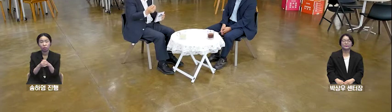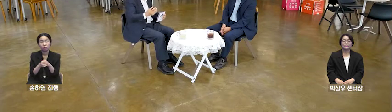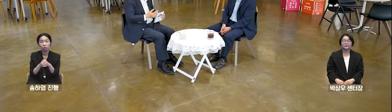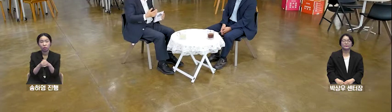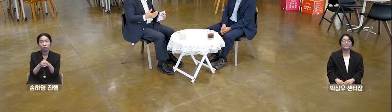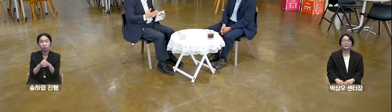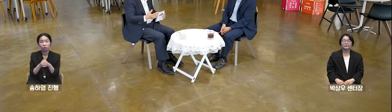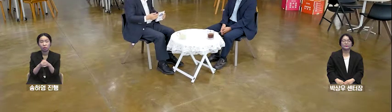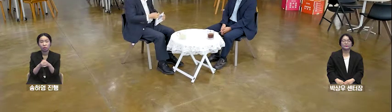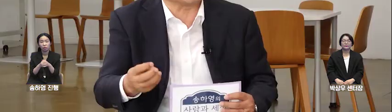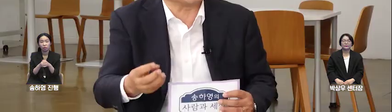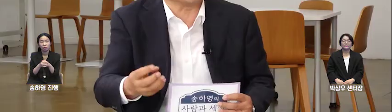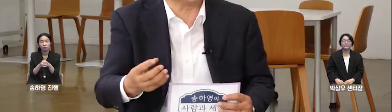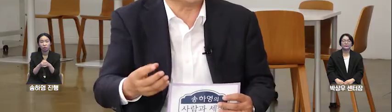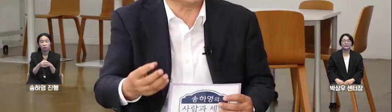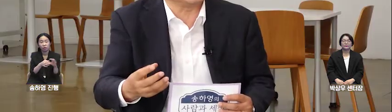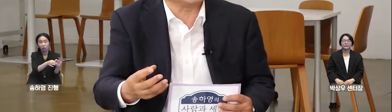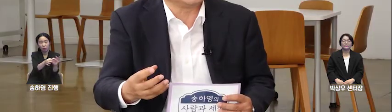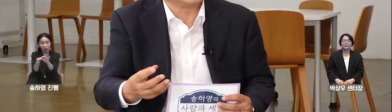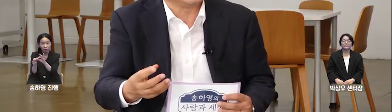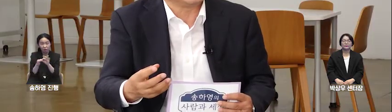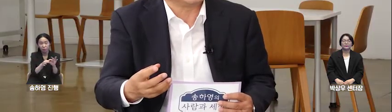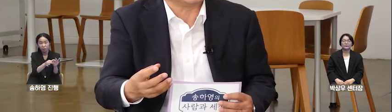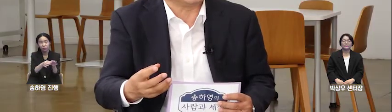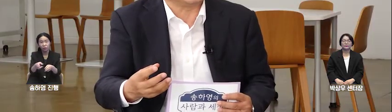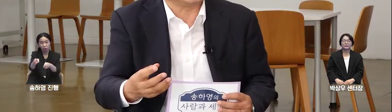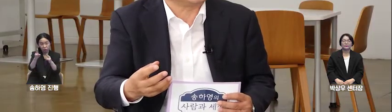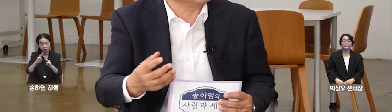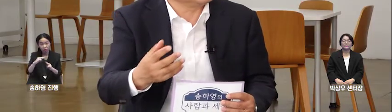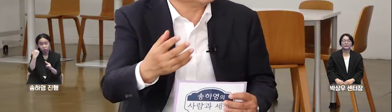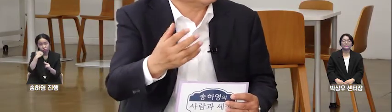저기 행정기관도 연결해주시고 그런 일을